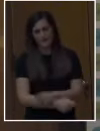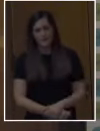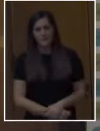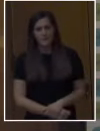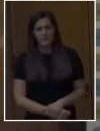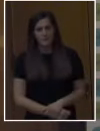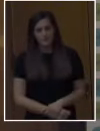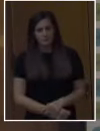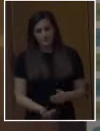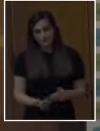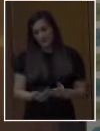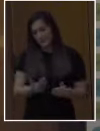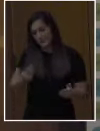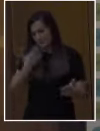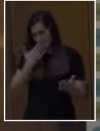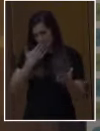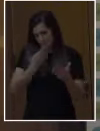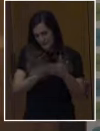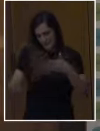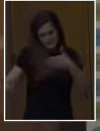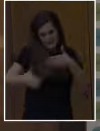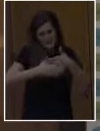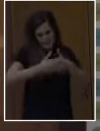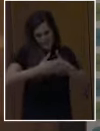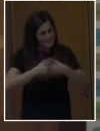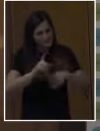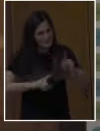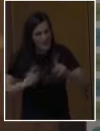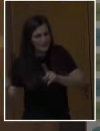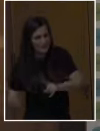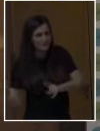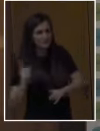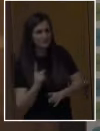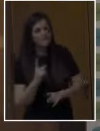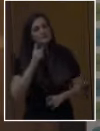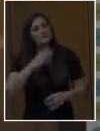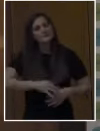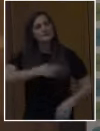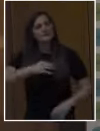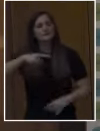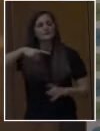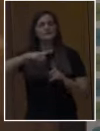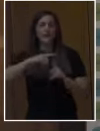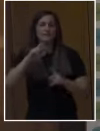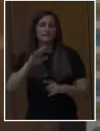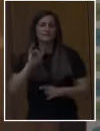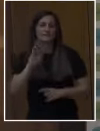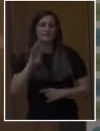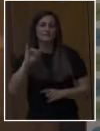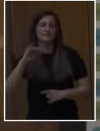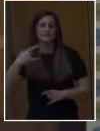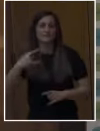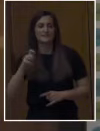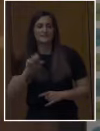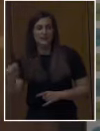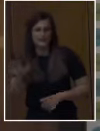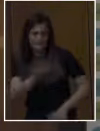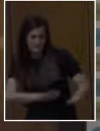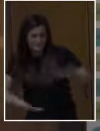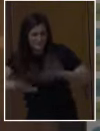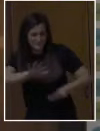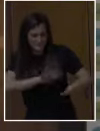Πριν σας αφήσω να σας μαγέψει ο κύριος Τριβιζάς και να ξεκινήσουμε αυτό το ταξίδι, θα ήθελα, έχοντας αναφέρει τη